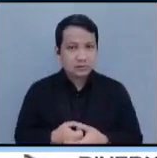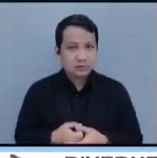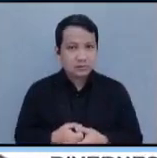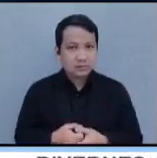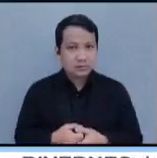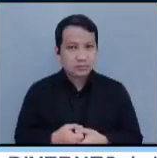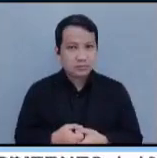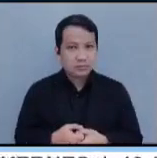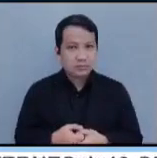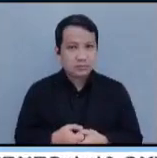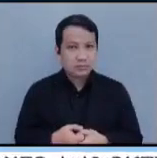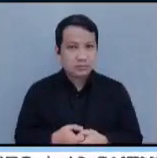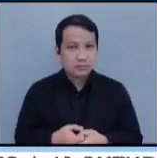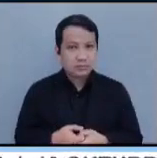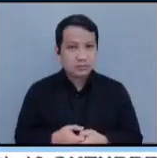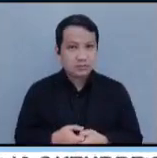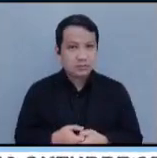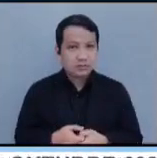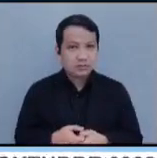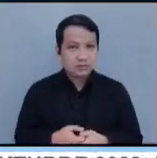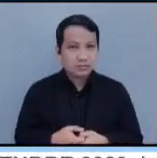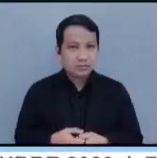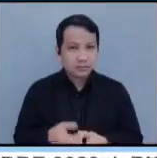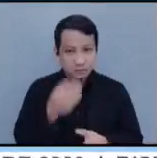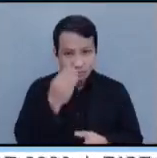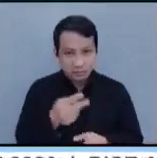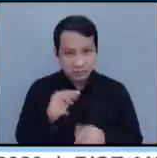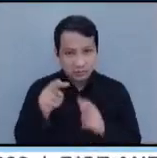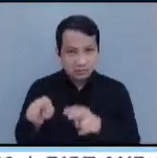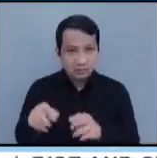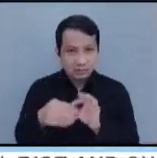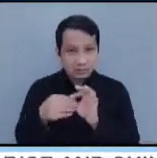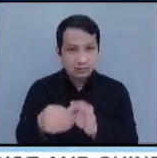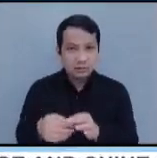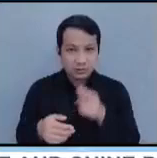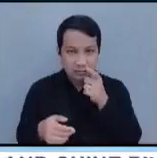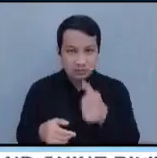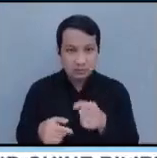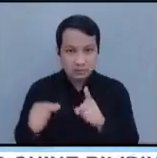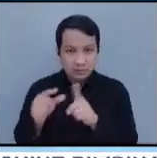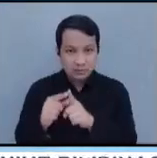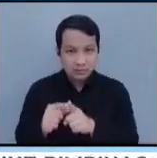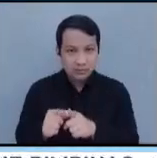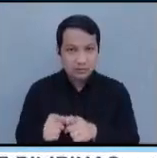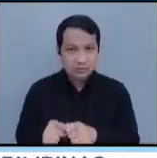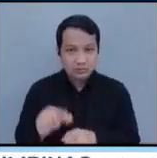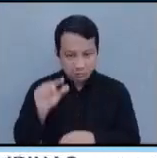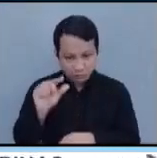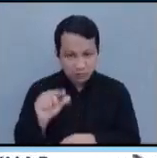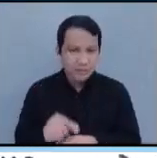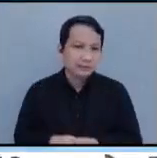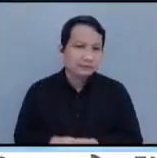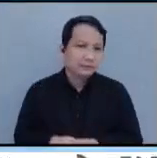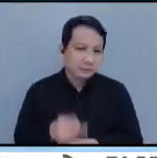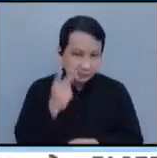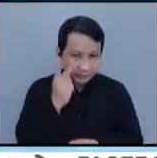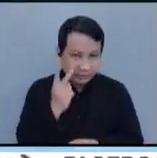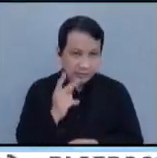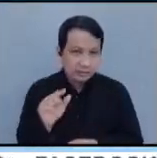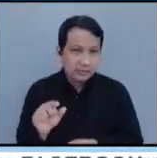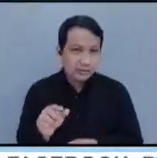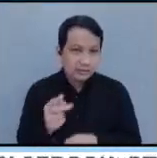ninyo kahit konting pagtingin nga e Sabi nga sa salita natin boss konti lang Hindi naman